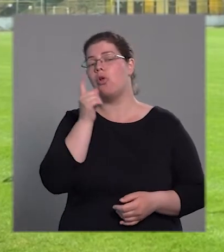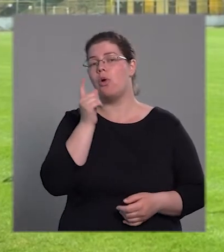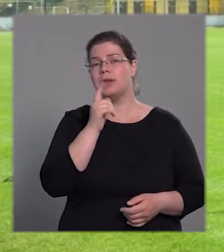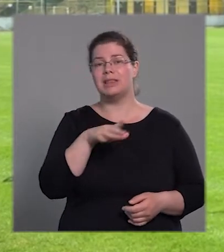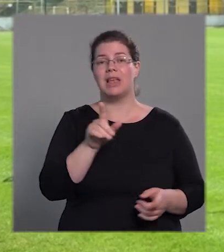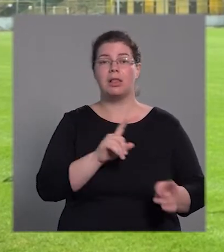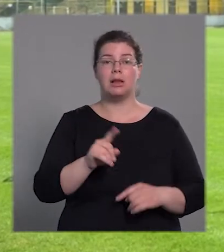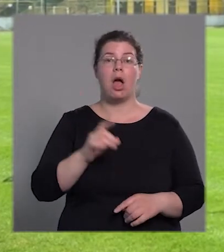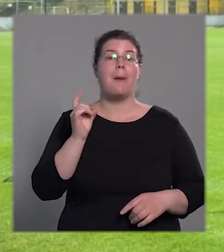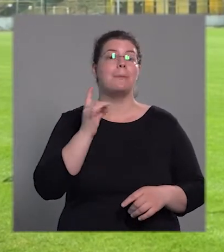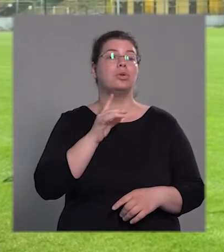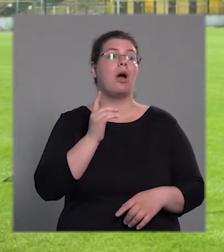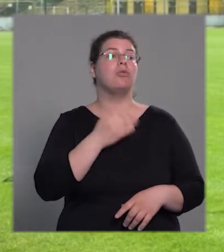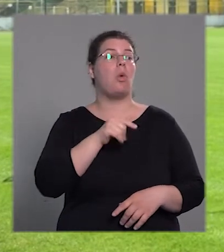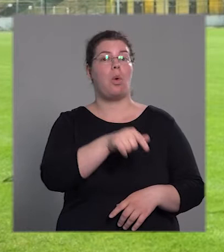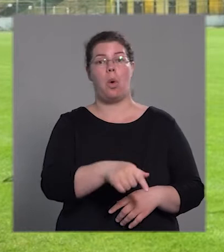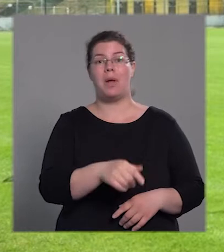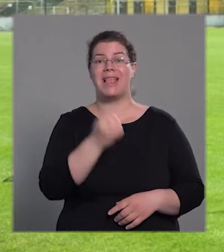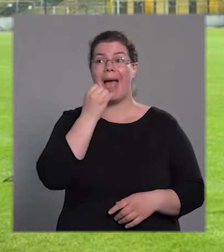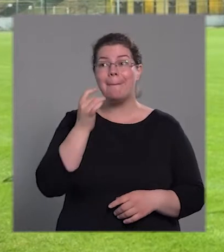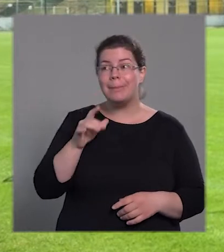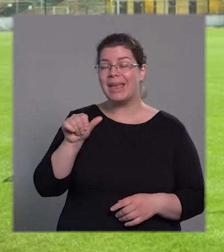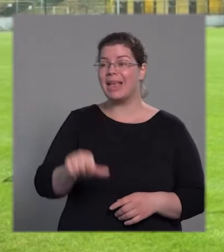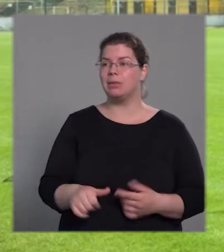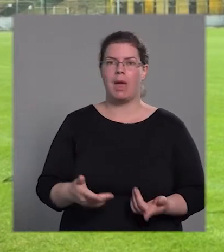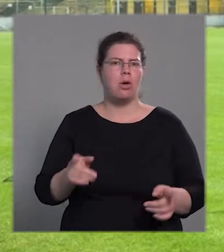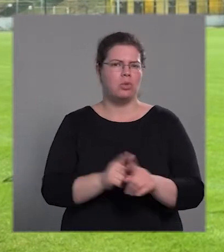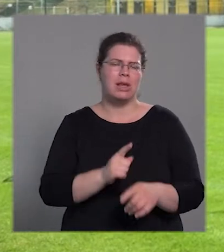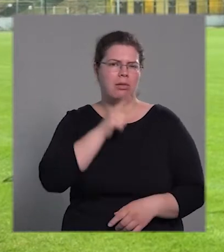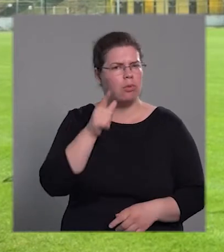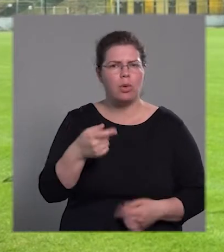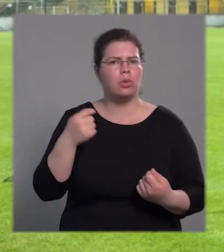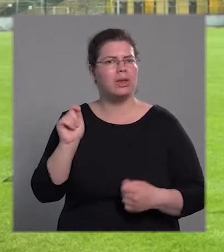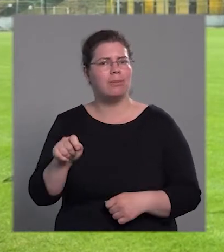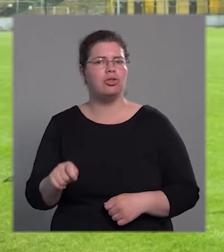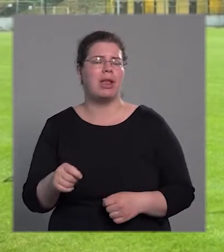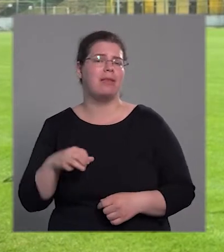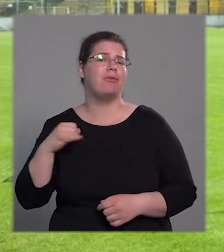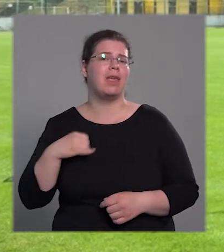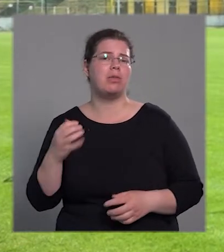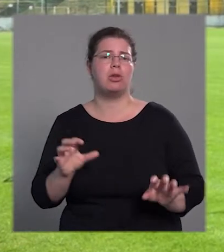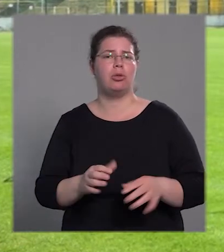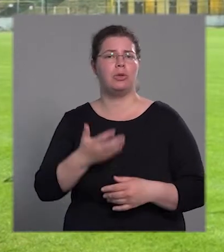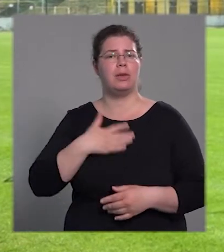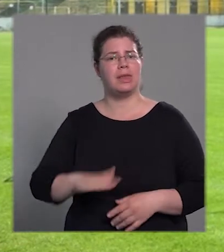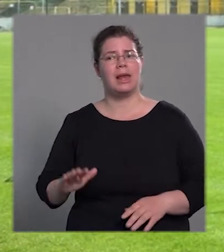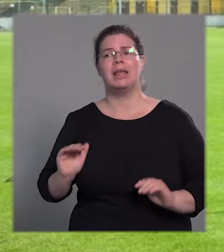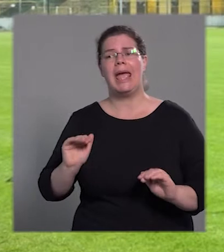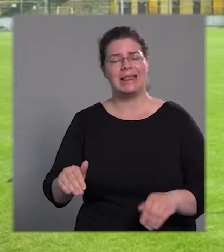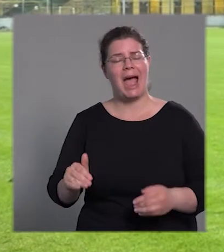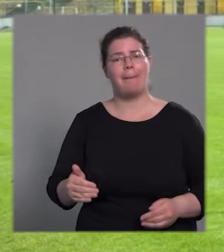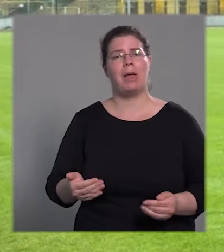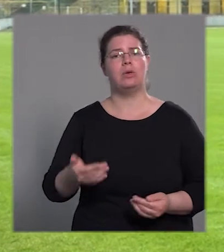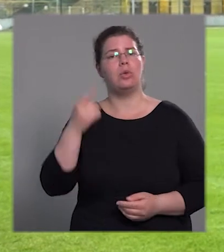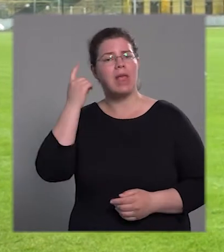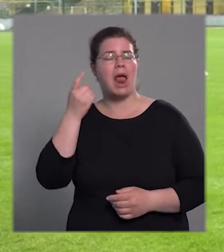Budafokhoz, tehát NB1-be igazoltak el tőlünk, tehát ugyanezt fogjuk képviselni, fiatal csapatot szeretnénk, támadó szellemi csapatot,